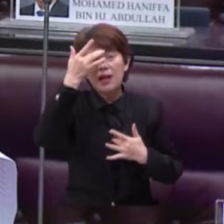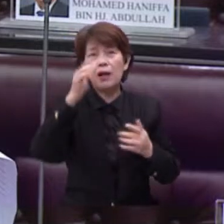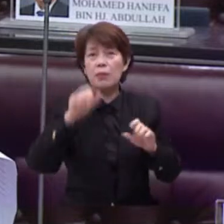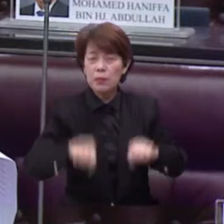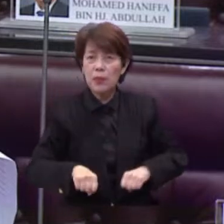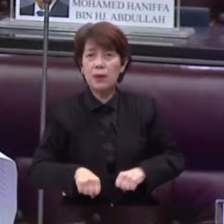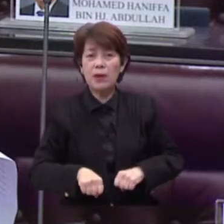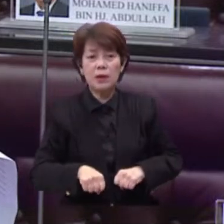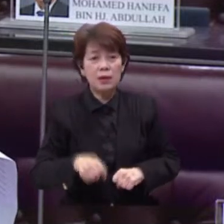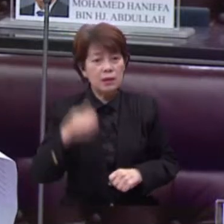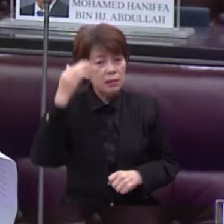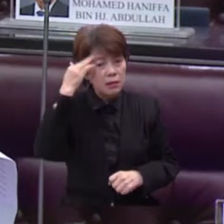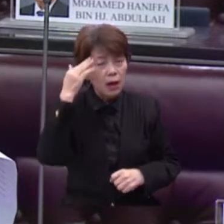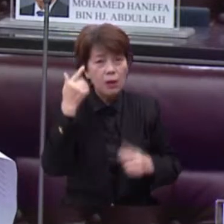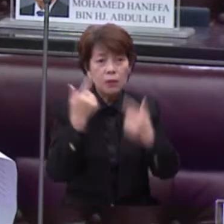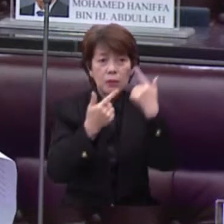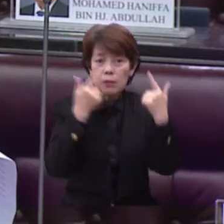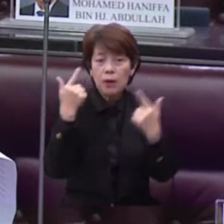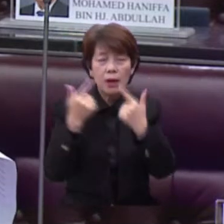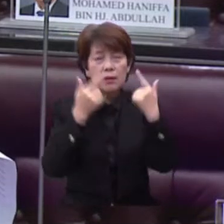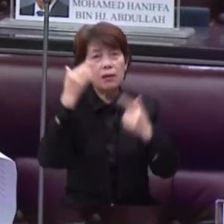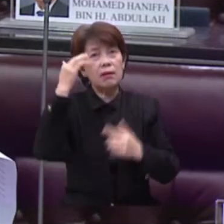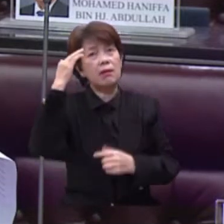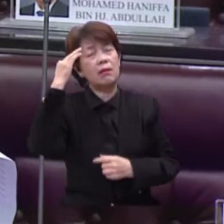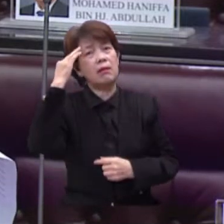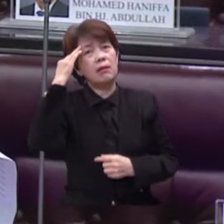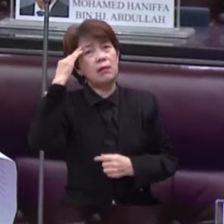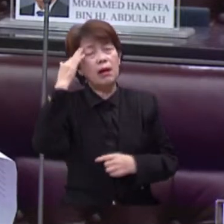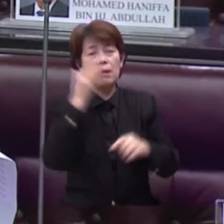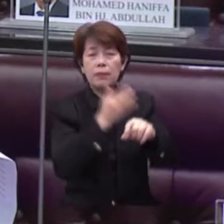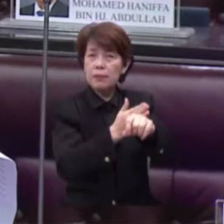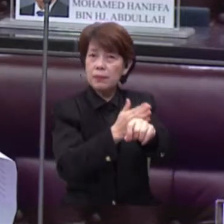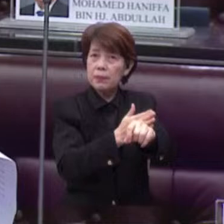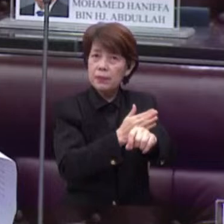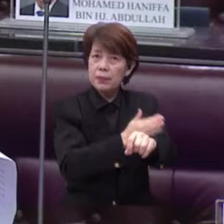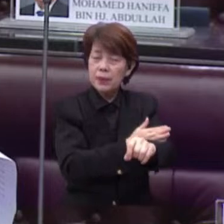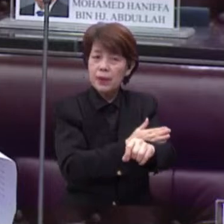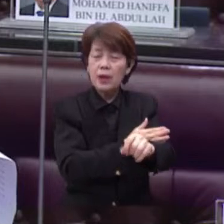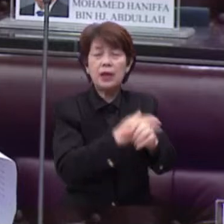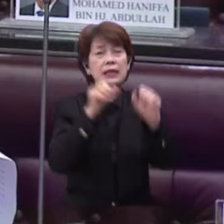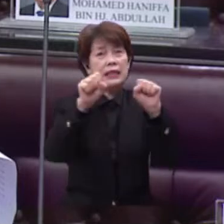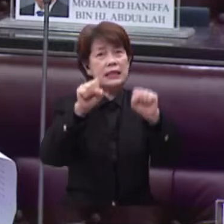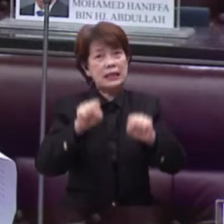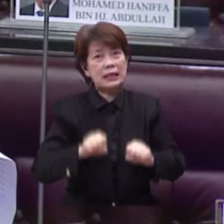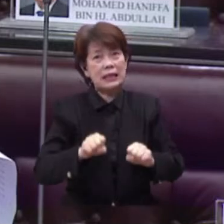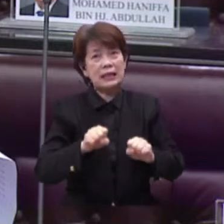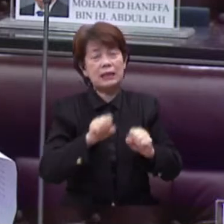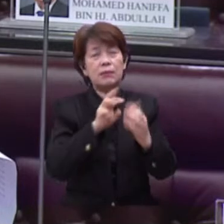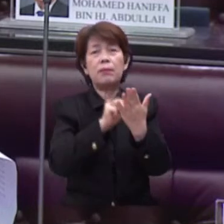mereka dari semasa ke Sumatera melalui sistem yang pernah kita gunakan yaitu